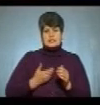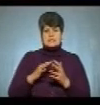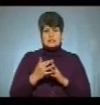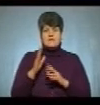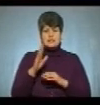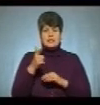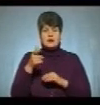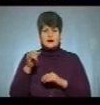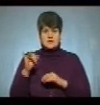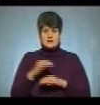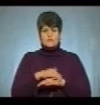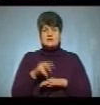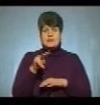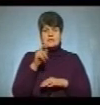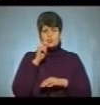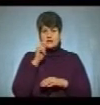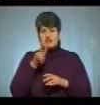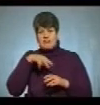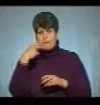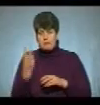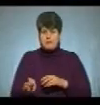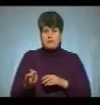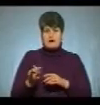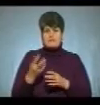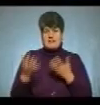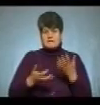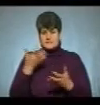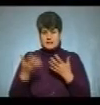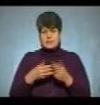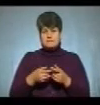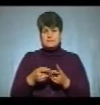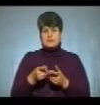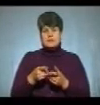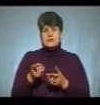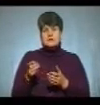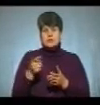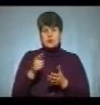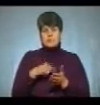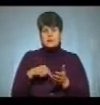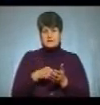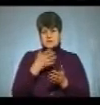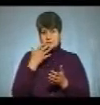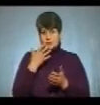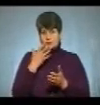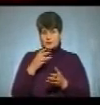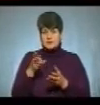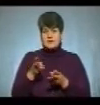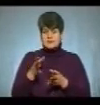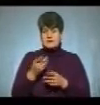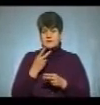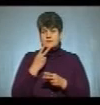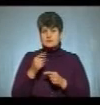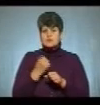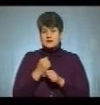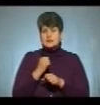вулиці Лесі Українки, 18, який вирили працівники підприємства «Тернопільміськтеплокомуненерго». Це кадри, які ми відзняли